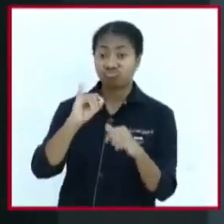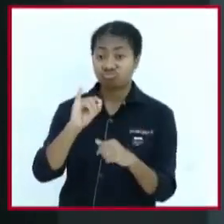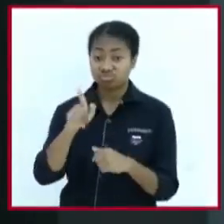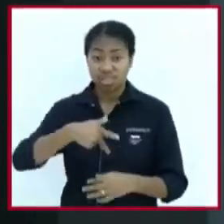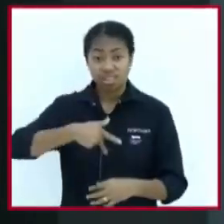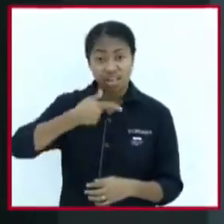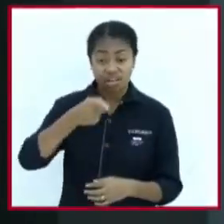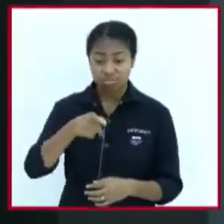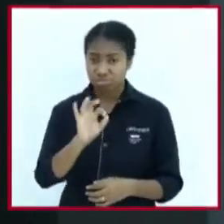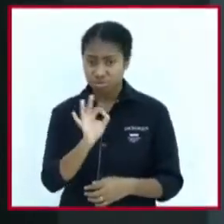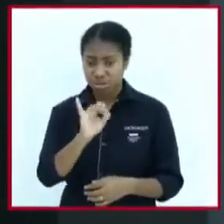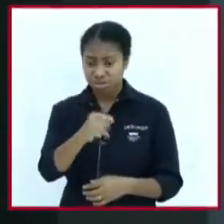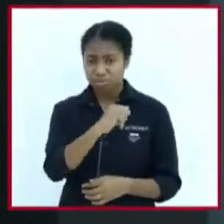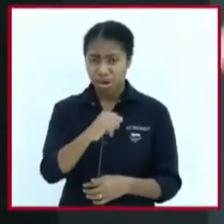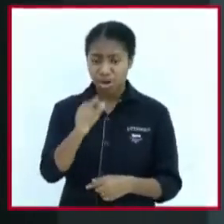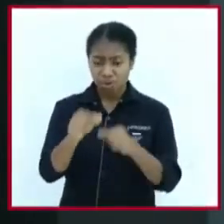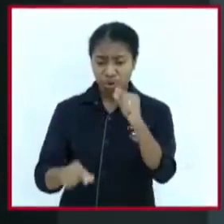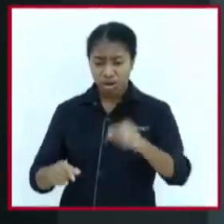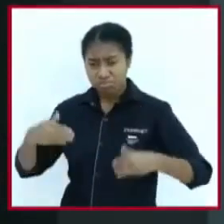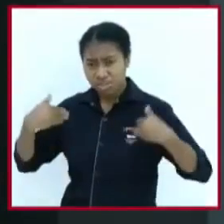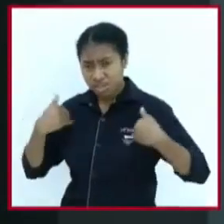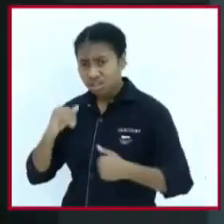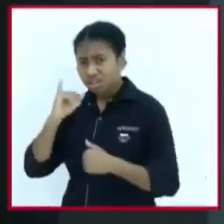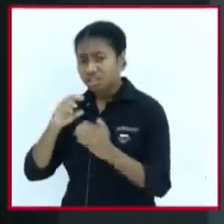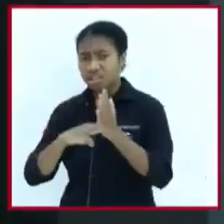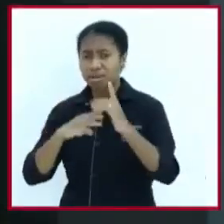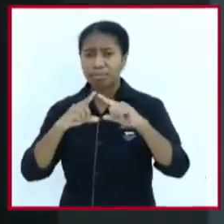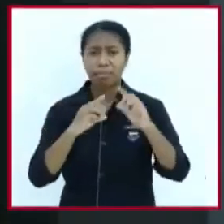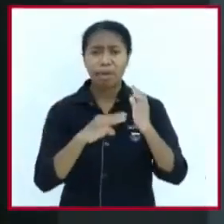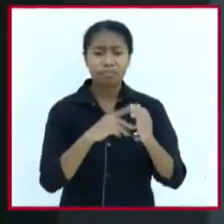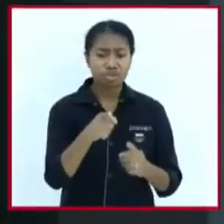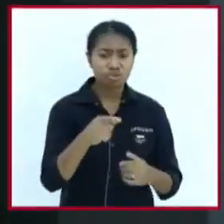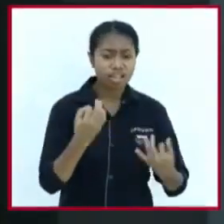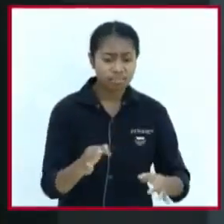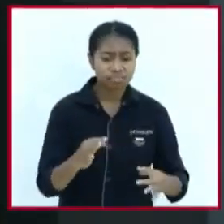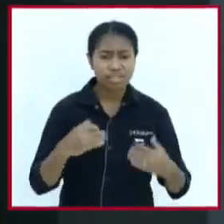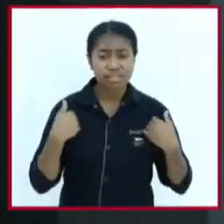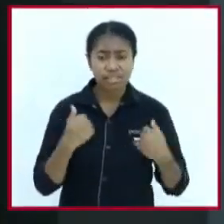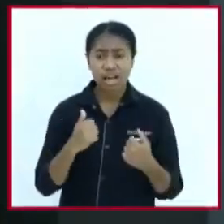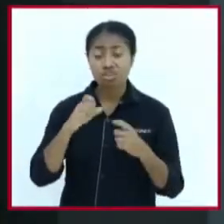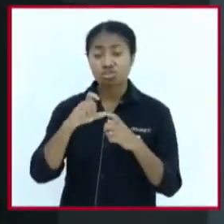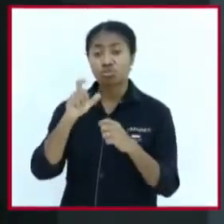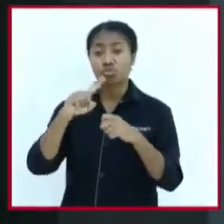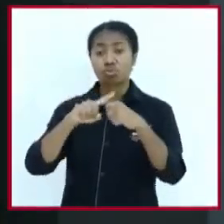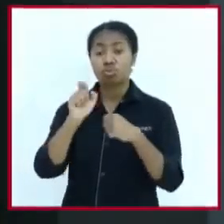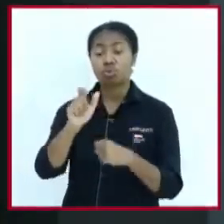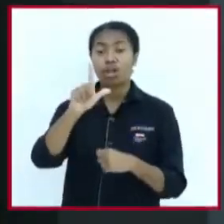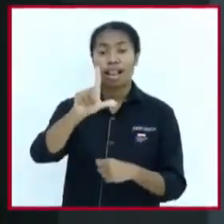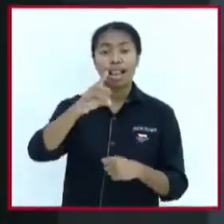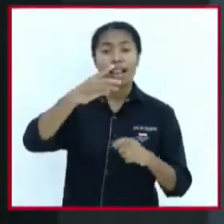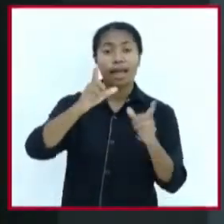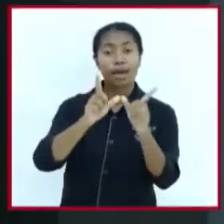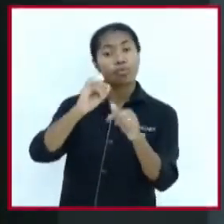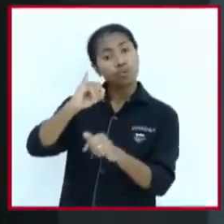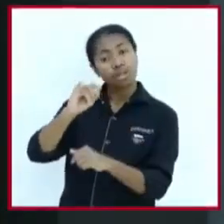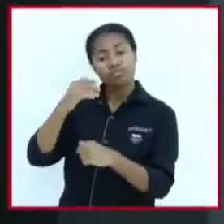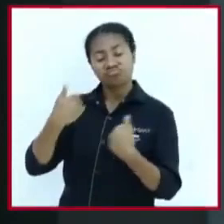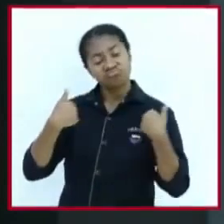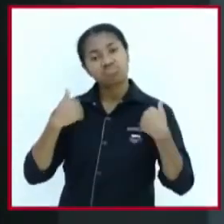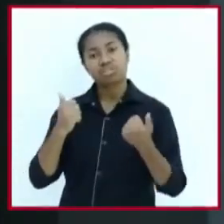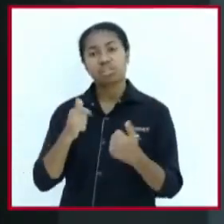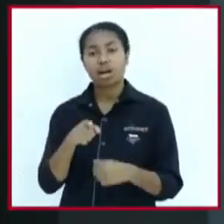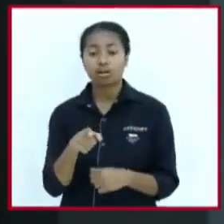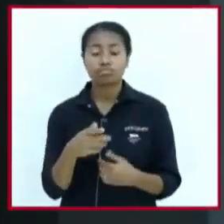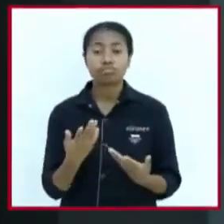jadi imam sekali lagi yang bisa jadi imam hanya suku Lewi yang bisa jadi imam besar hanya keturunan Harun